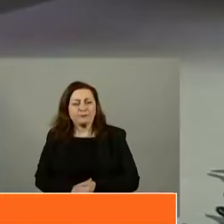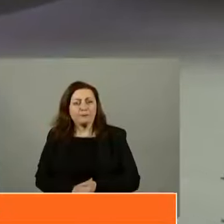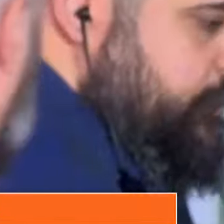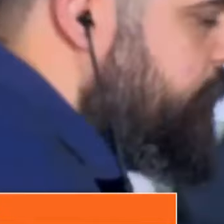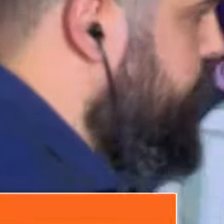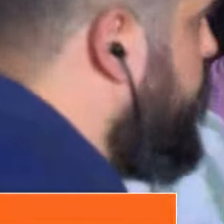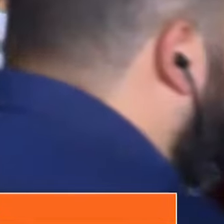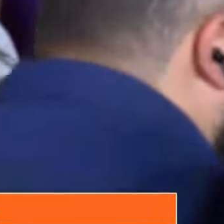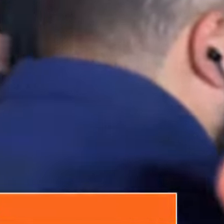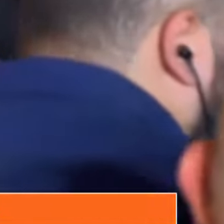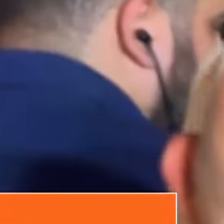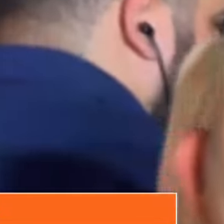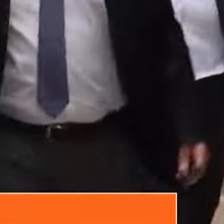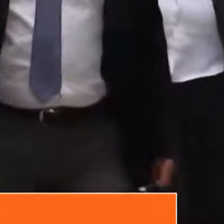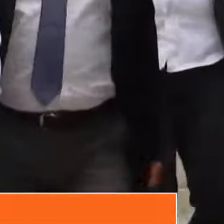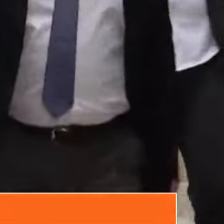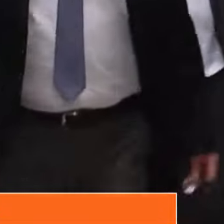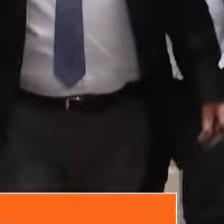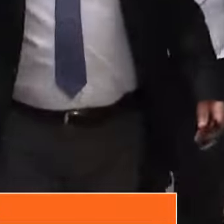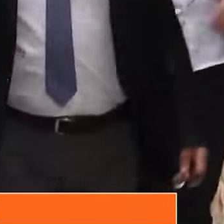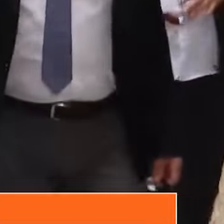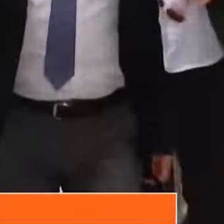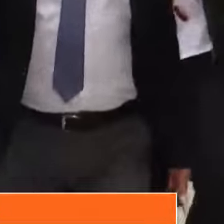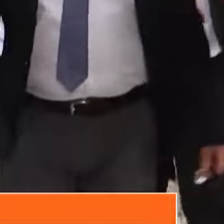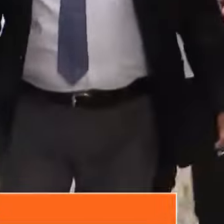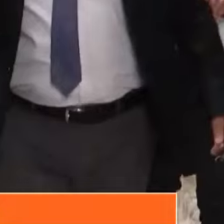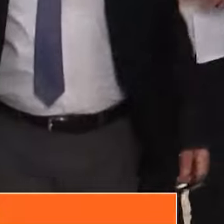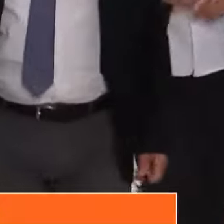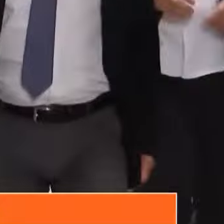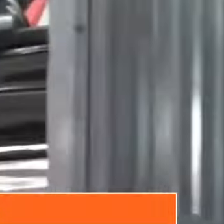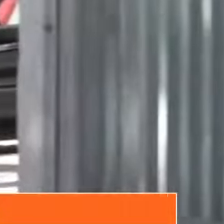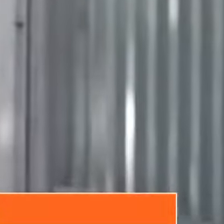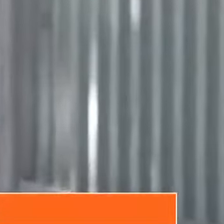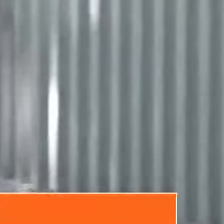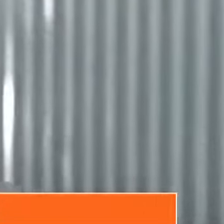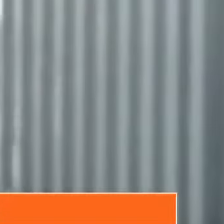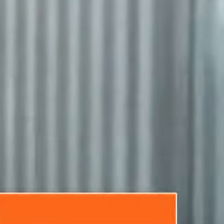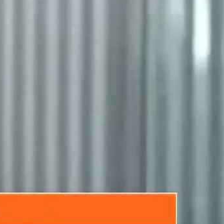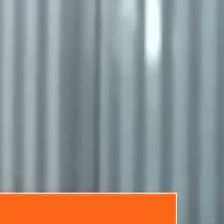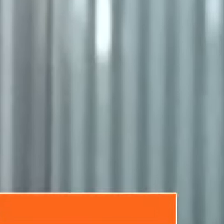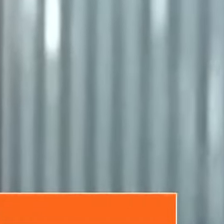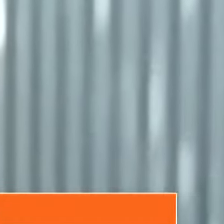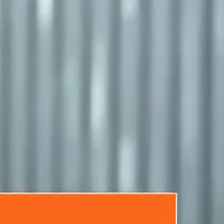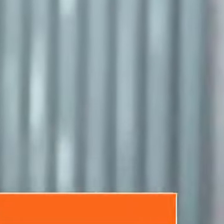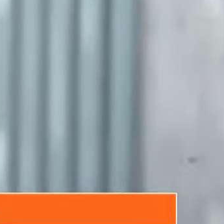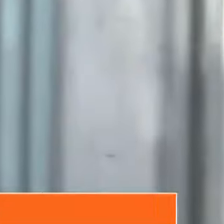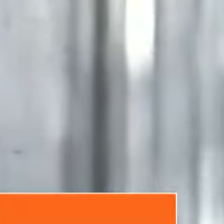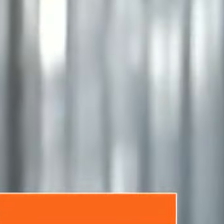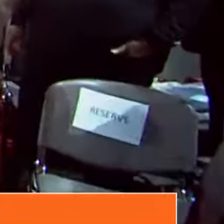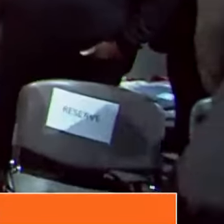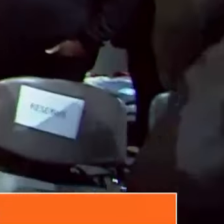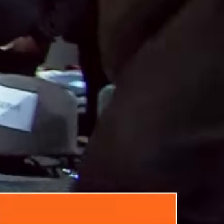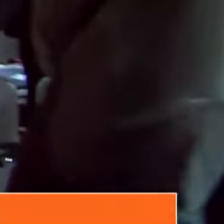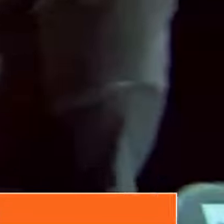φεβρουαρίου ποιοι είναι αυτοί που πιστοποιούν τα σενάρια που εξ φαίνονται ότι υπάρχει μια συνωμοσία υπό τον τσίπρα δεν υπάρχει καμία